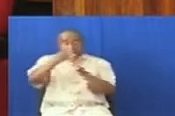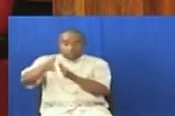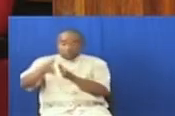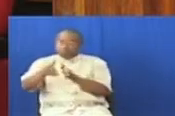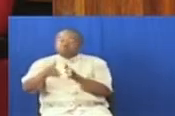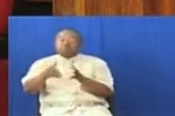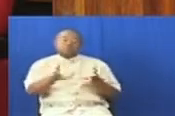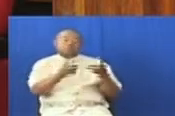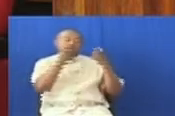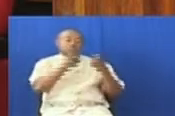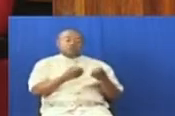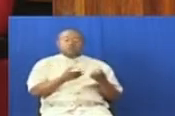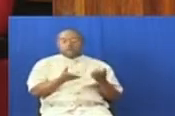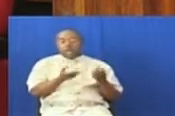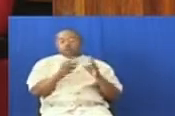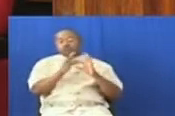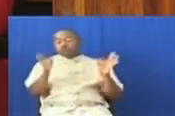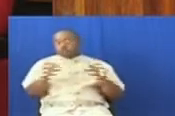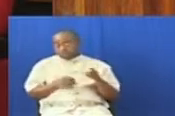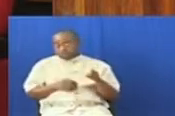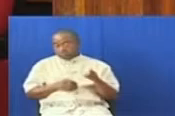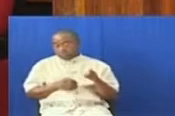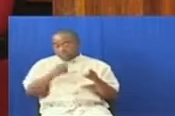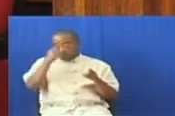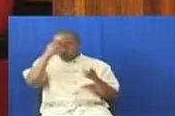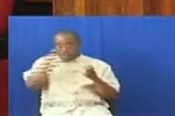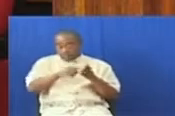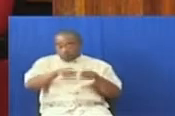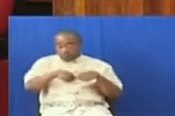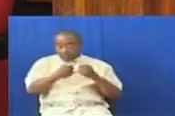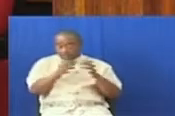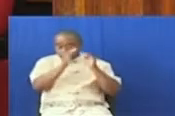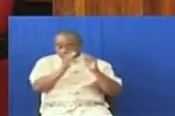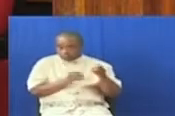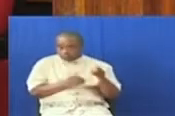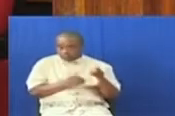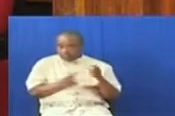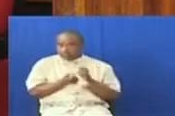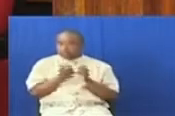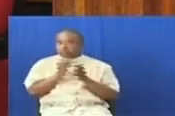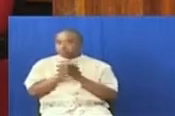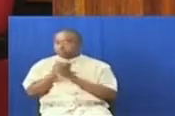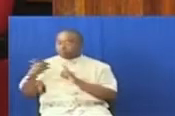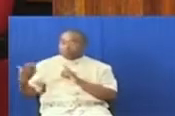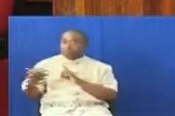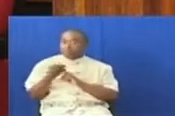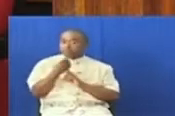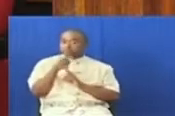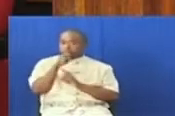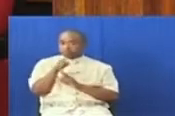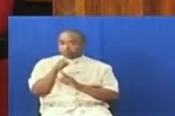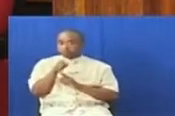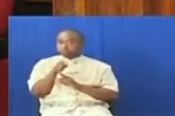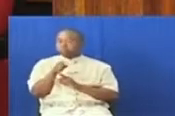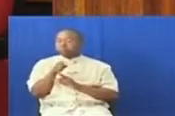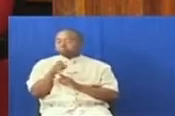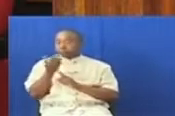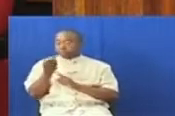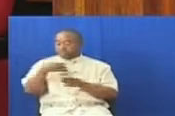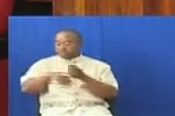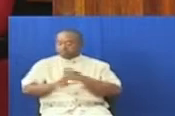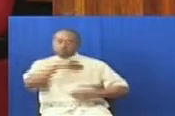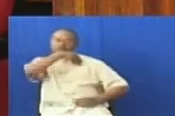nzuri, kwa makusudi ili kuhakikisha kwamba matumizi mapato yale yanayopatikana mengine yanaenda mifukoni